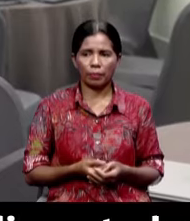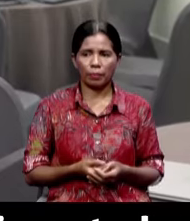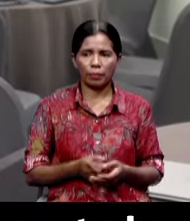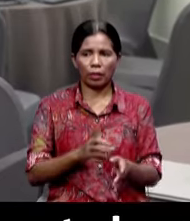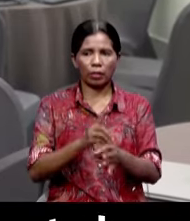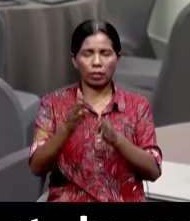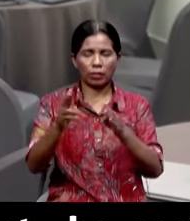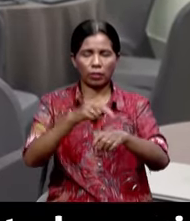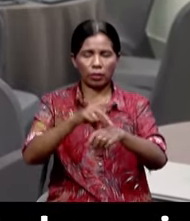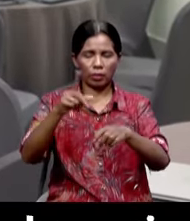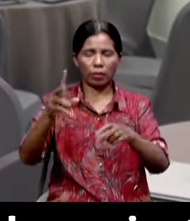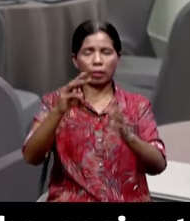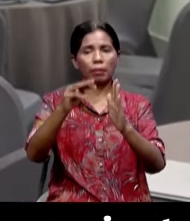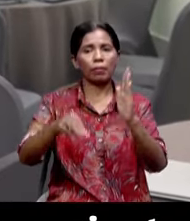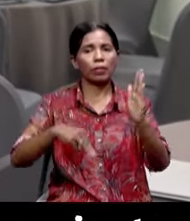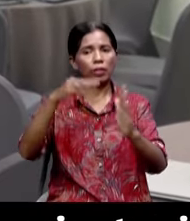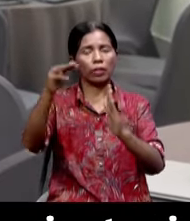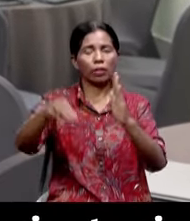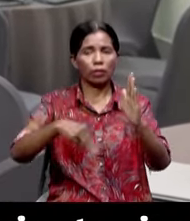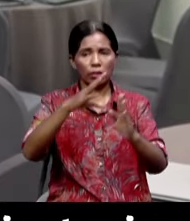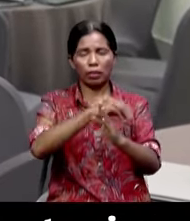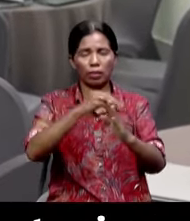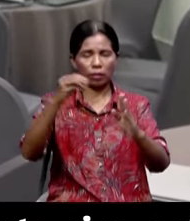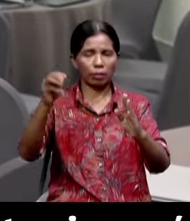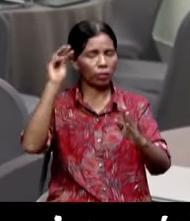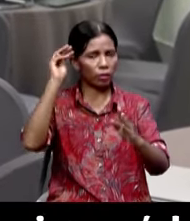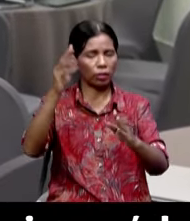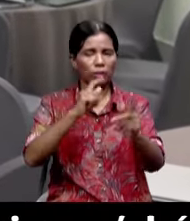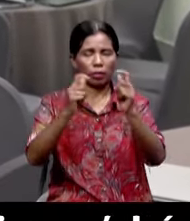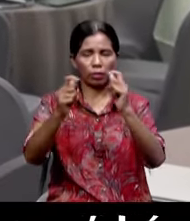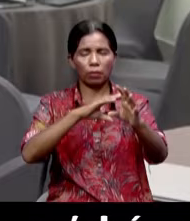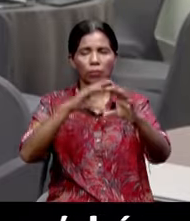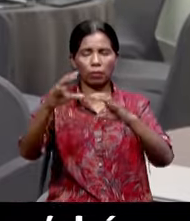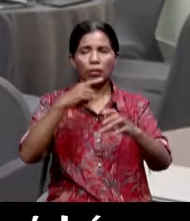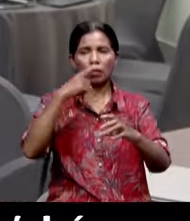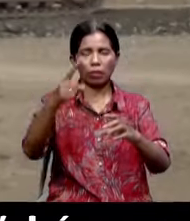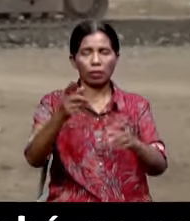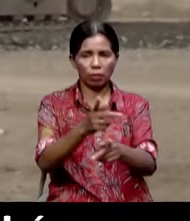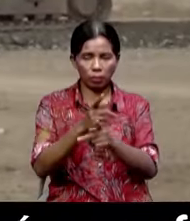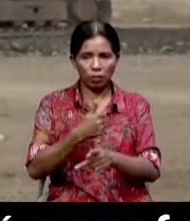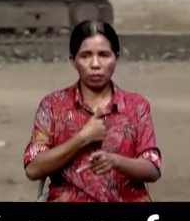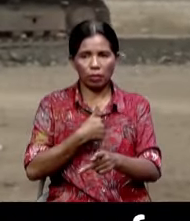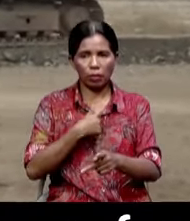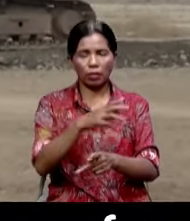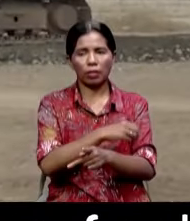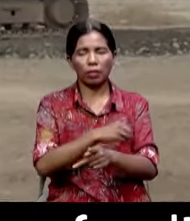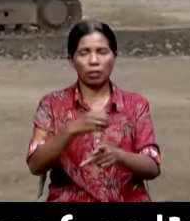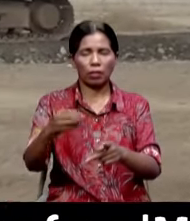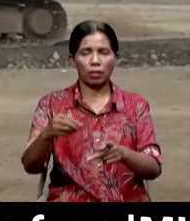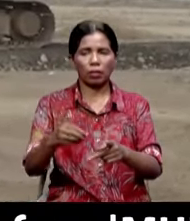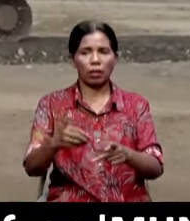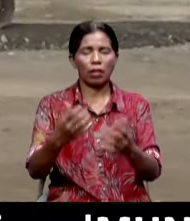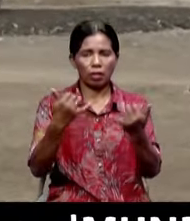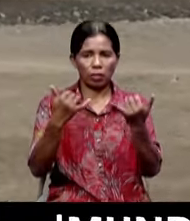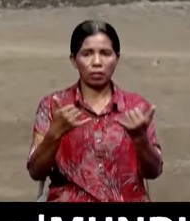Diretor Nasional Meteorologia no Geofísica e Ministério do Transporte e Comunicação alerta ba comunidade a to cuidado an ho condição clima ne bem